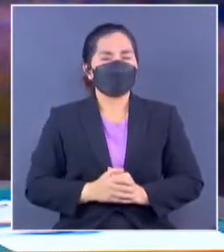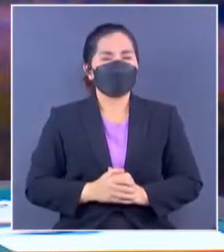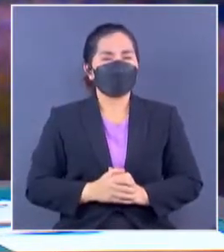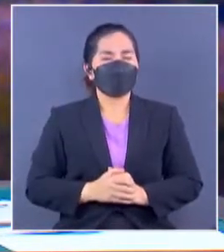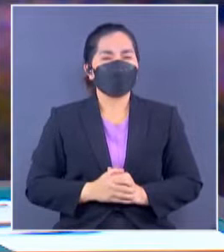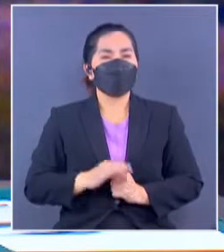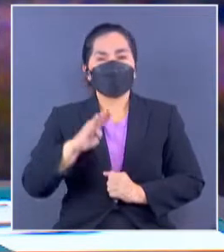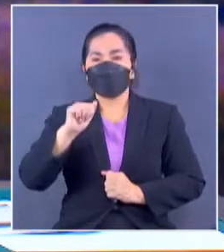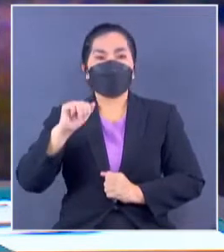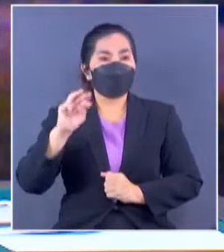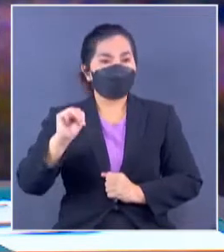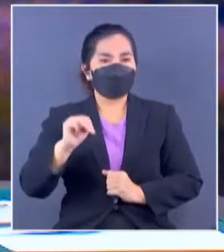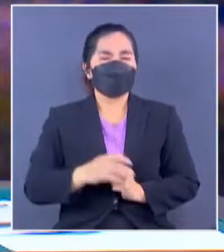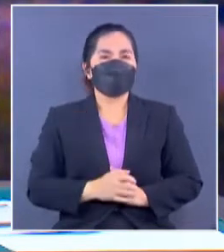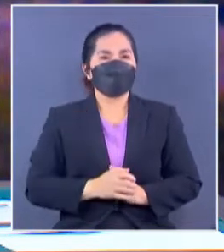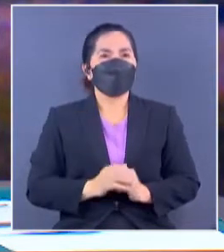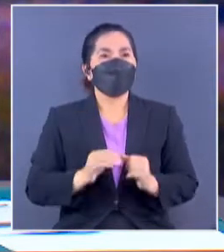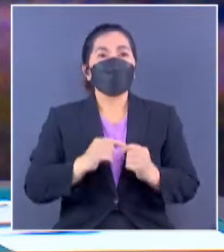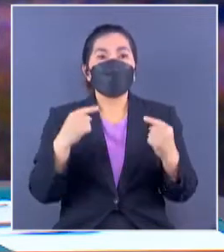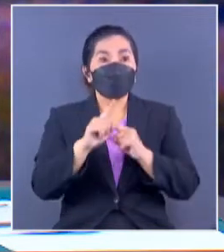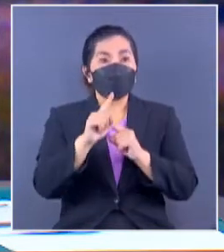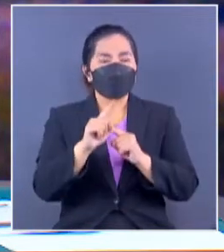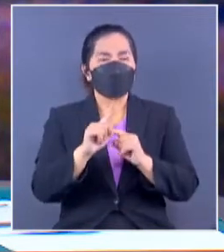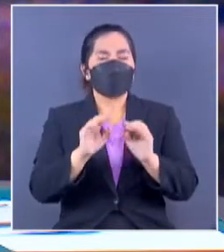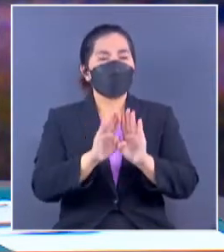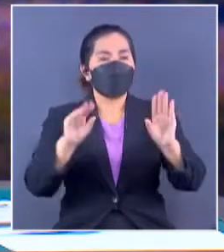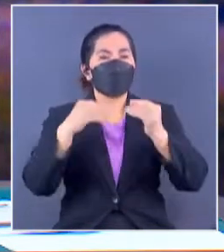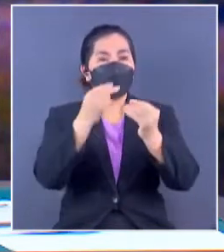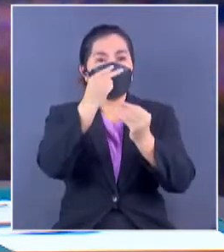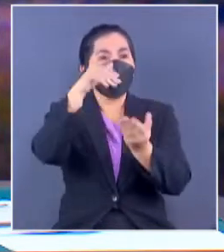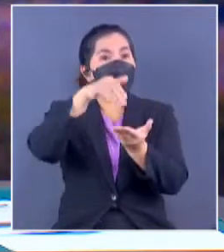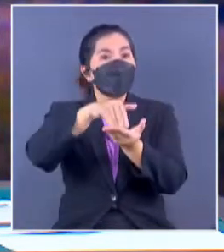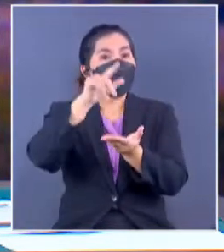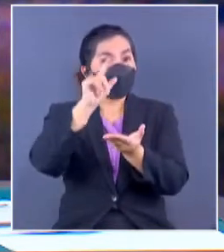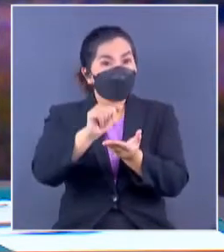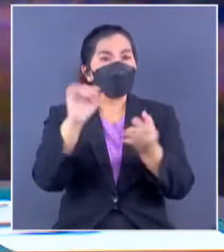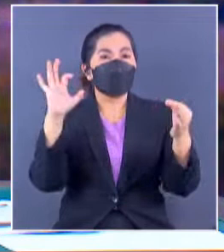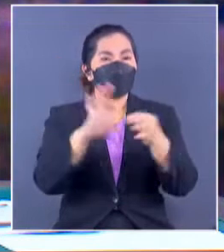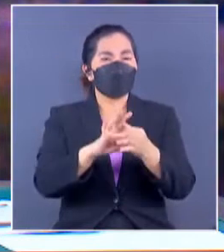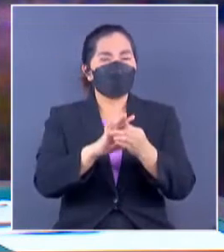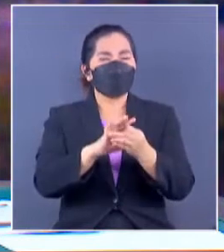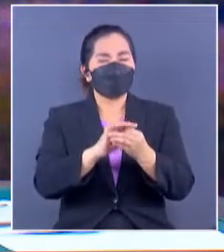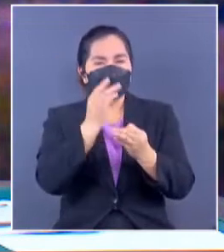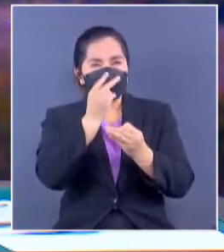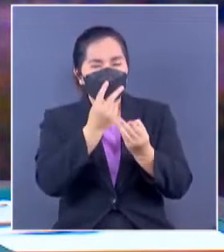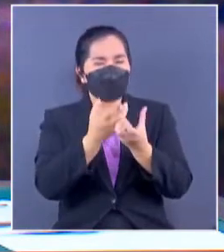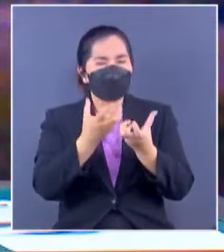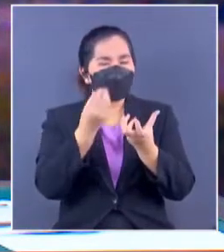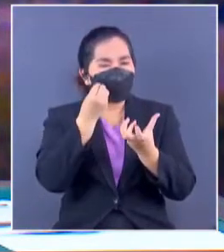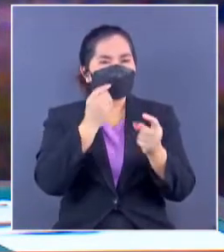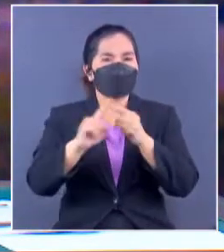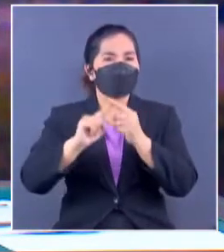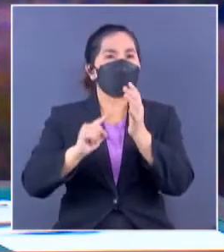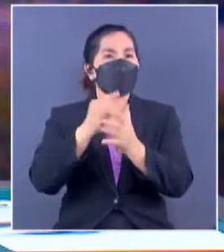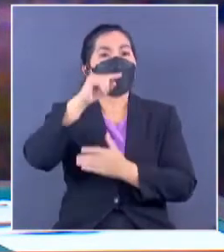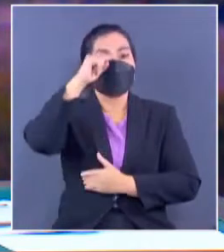นหรือว่าแบมครับได้เปิดตัวแบม Virtual Store ครับศูนย์อสังหาเสมือนจริงแห่งแรกของประเทศไทยนะครับโดยลูกค้าทุกค